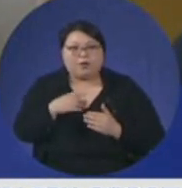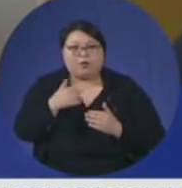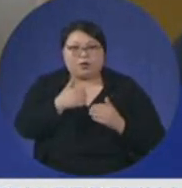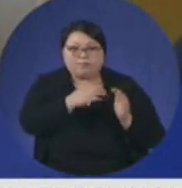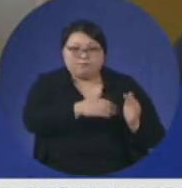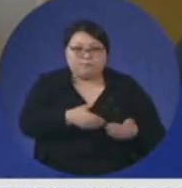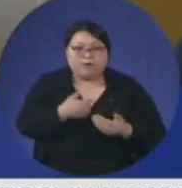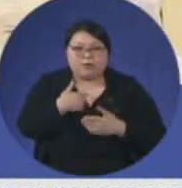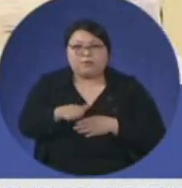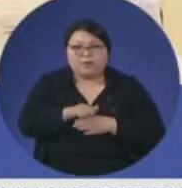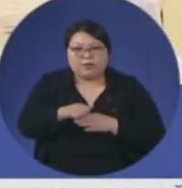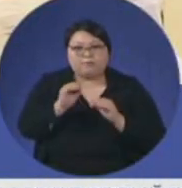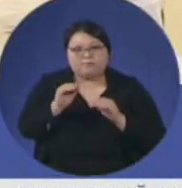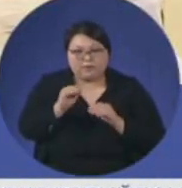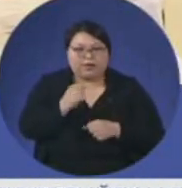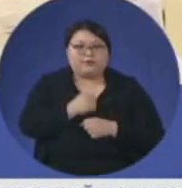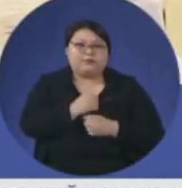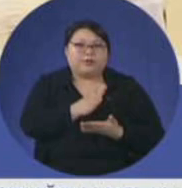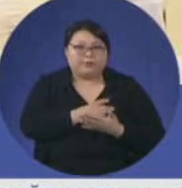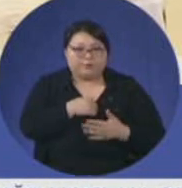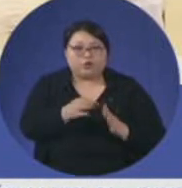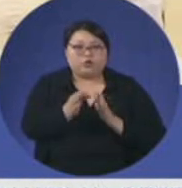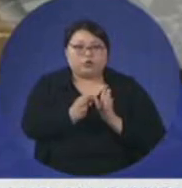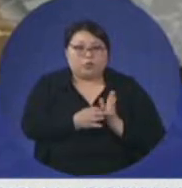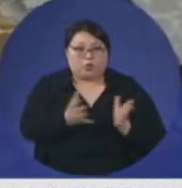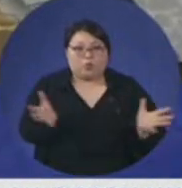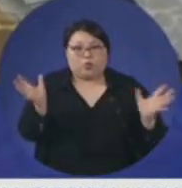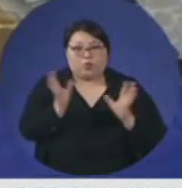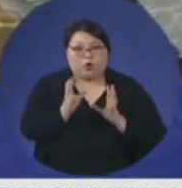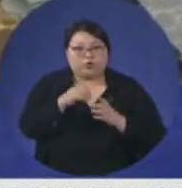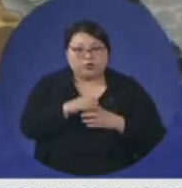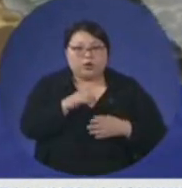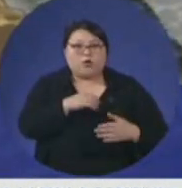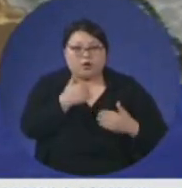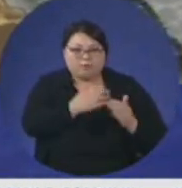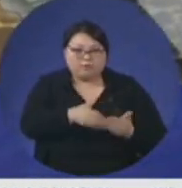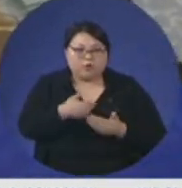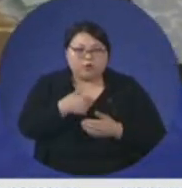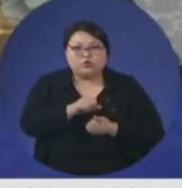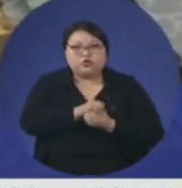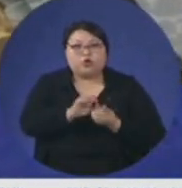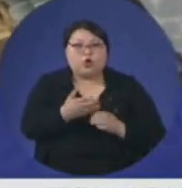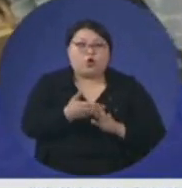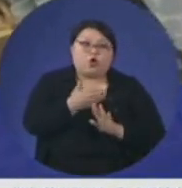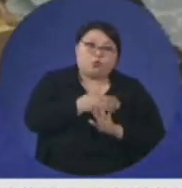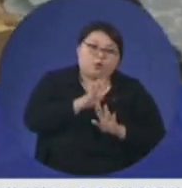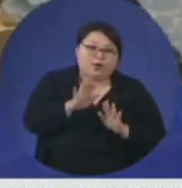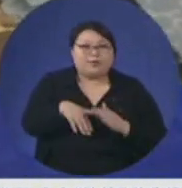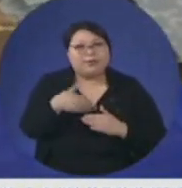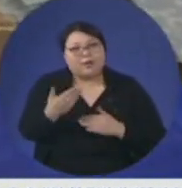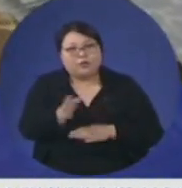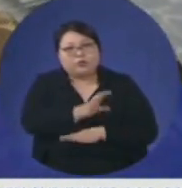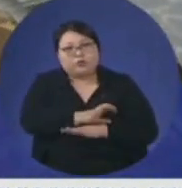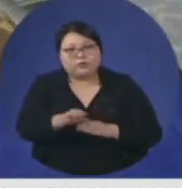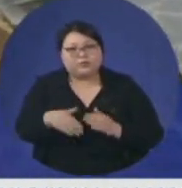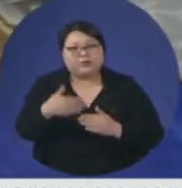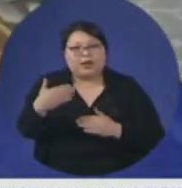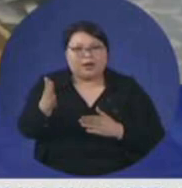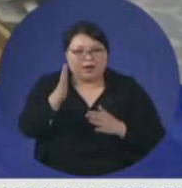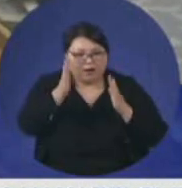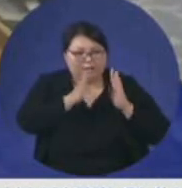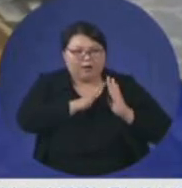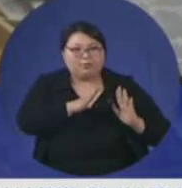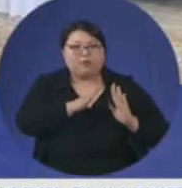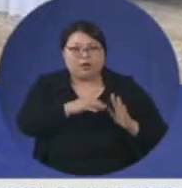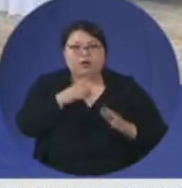бэлтгэж ажиллаж байгаа. Зөвлөлдөх уулзалтанд оролцогчид их баригчийн төгсөлтийн өмнөх ба дараах сургал, цаашдын чиг хандлага, их баригчийн